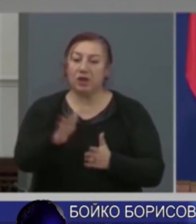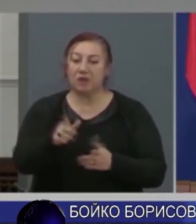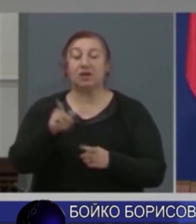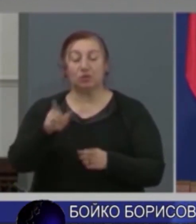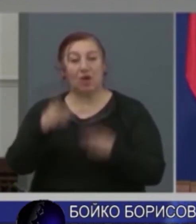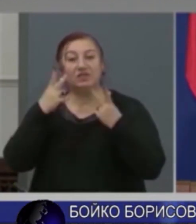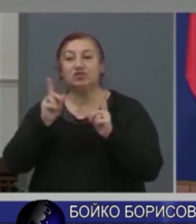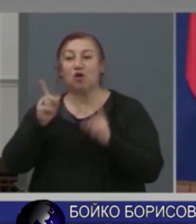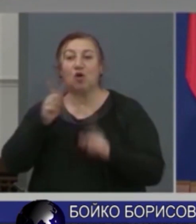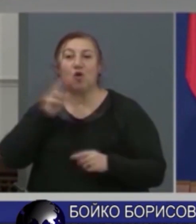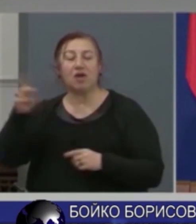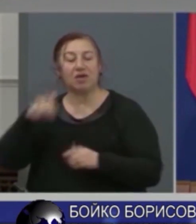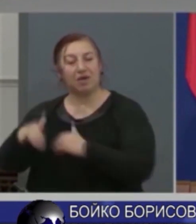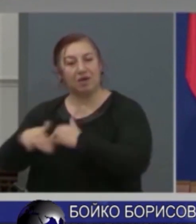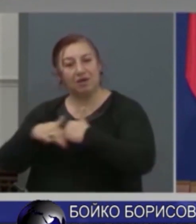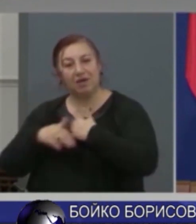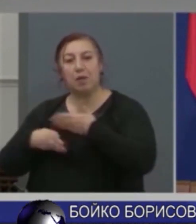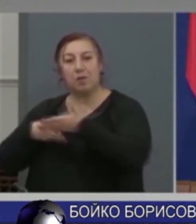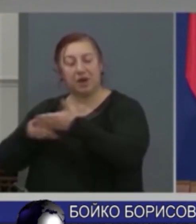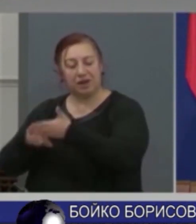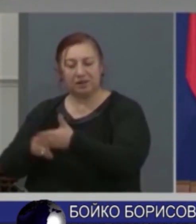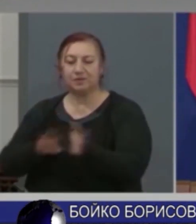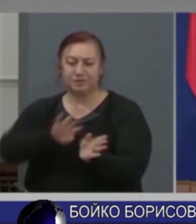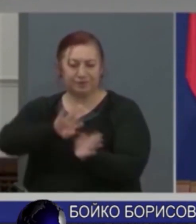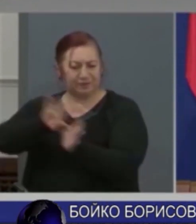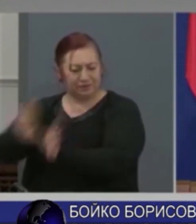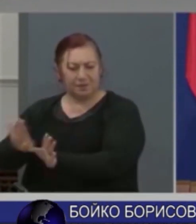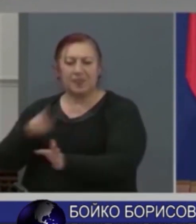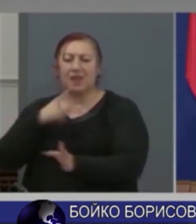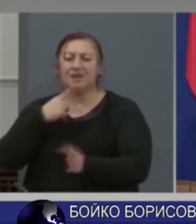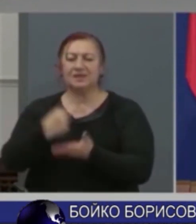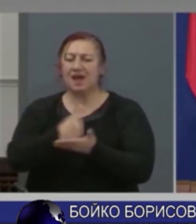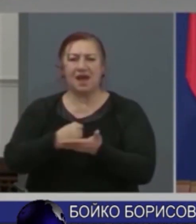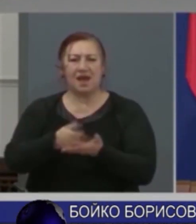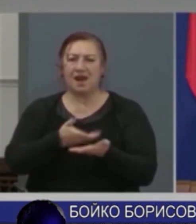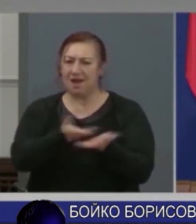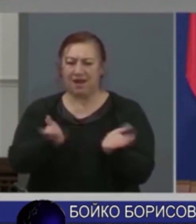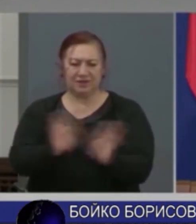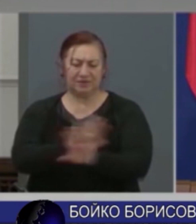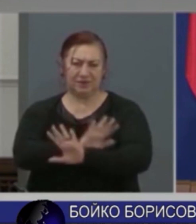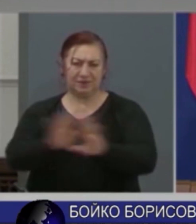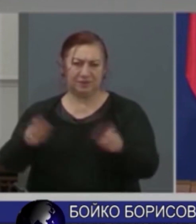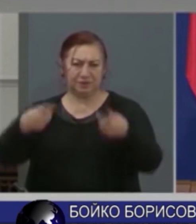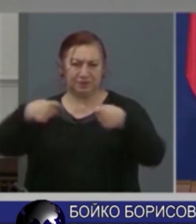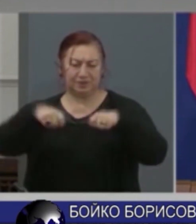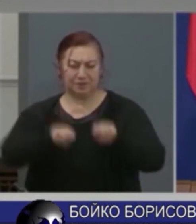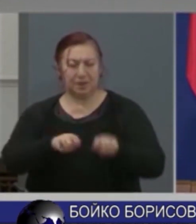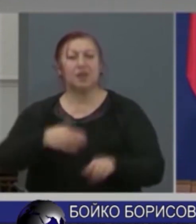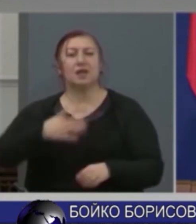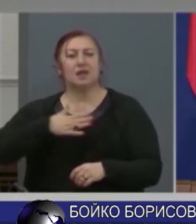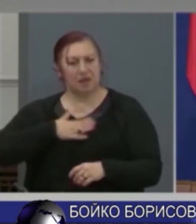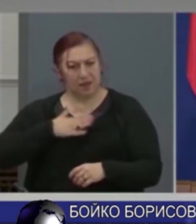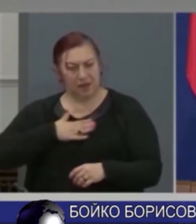Той допълни, че страната ни ще изпрати на Северна Македония около 100 защитни облекла за медиците на първа линия. Има